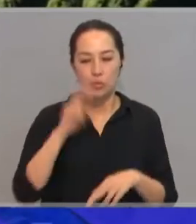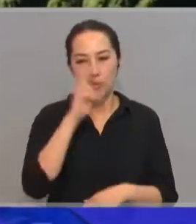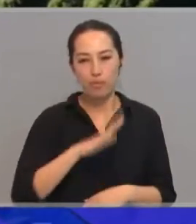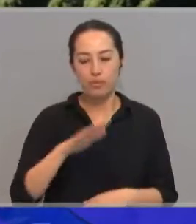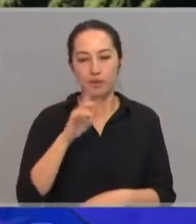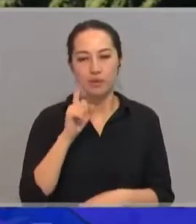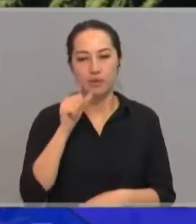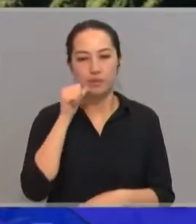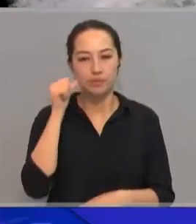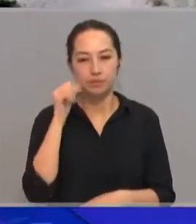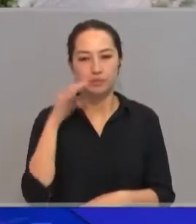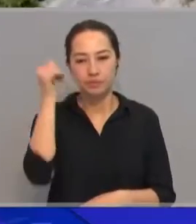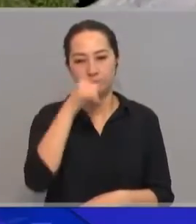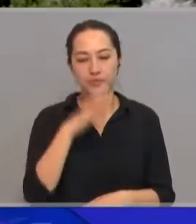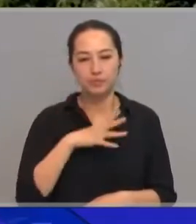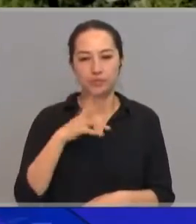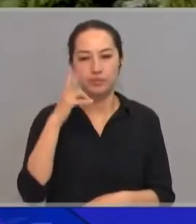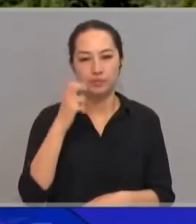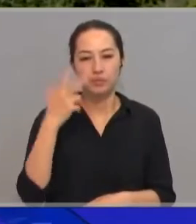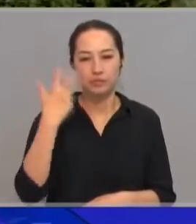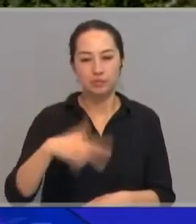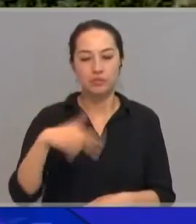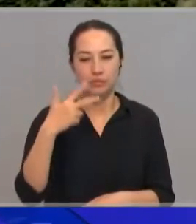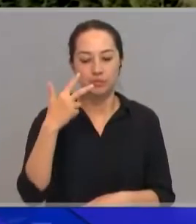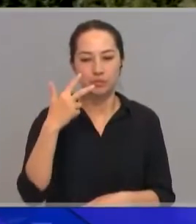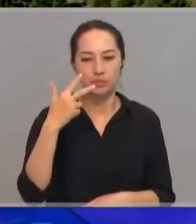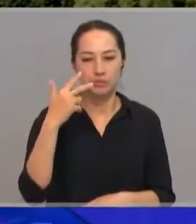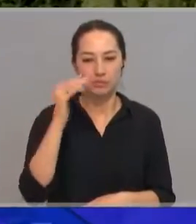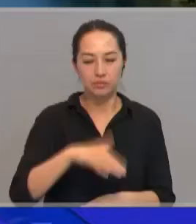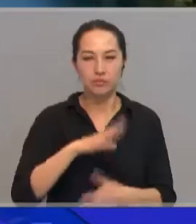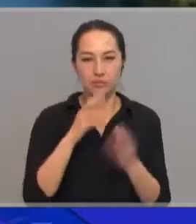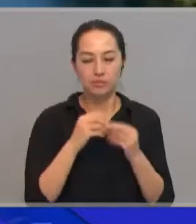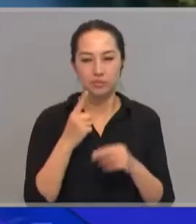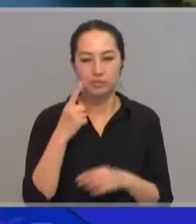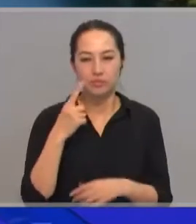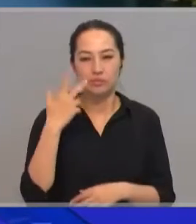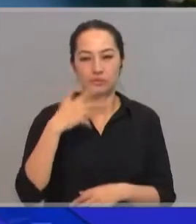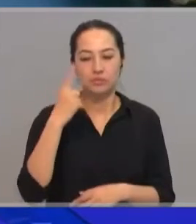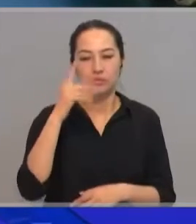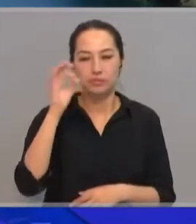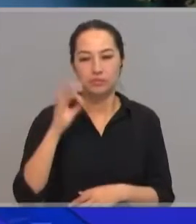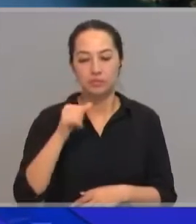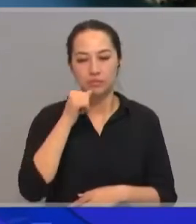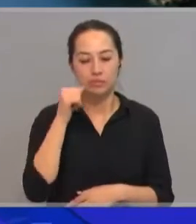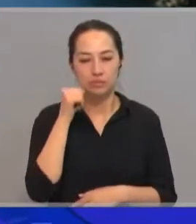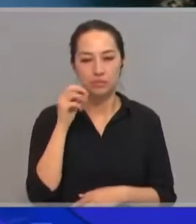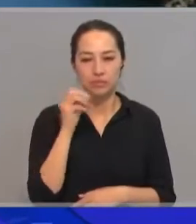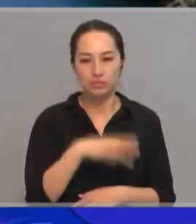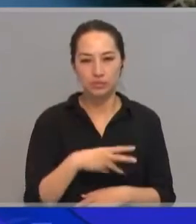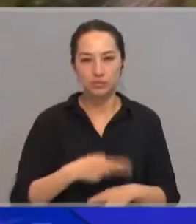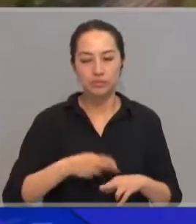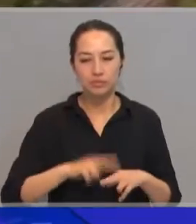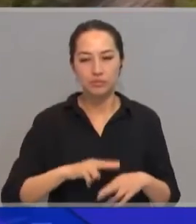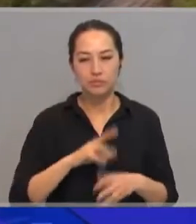за прошлый год зафиксировано 330 тысяч иностранных туристов, что на 31% больше по сравнению с 2020 годом,